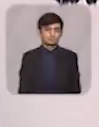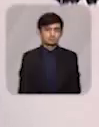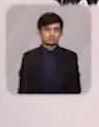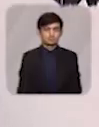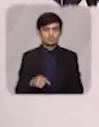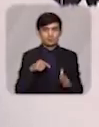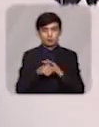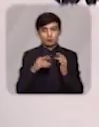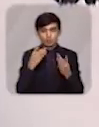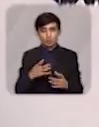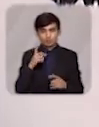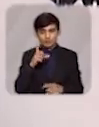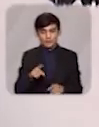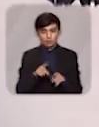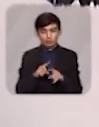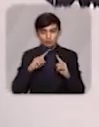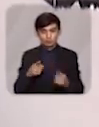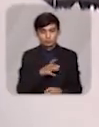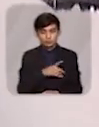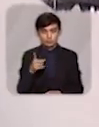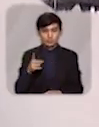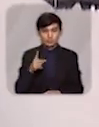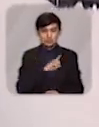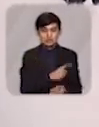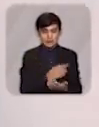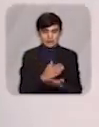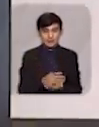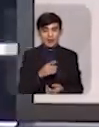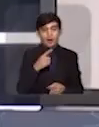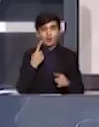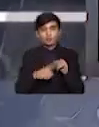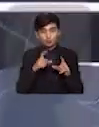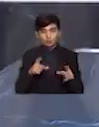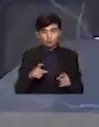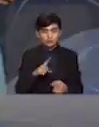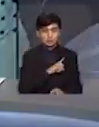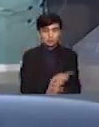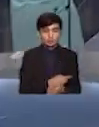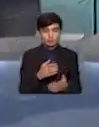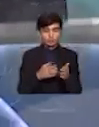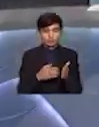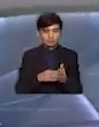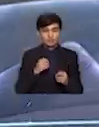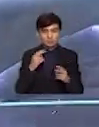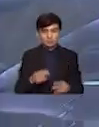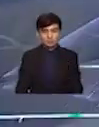тек қана жай адамды ұстап алып кетуге күші жетеді, а басқа адамдарға күші жетпей ме?